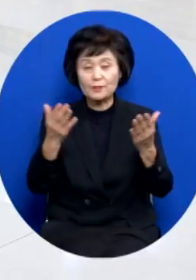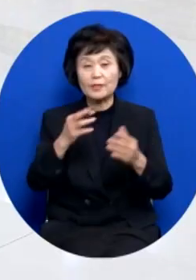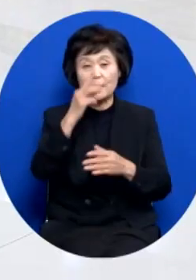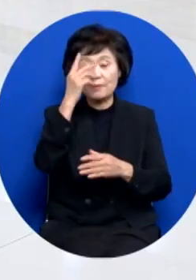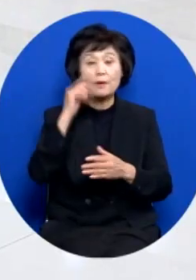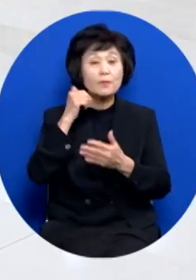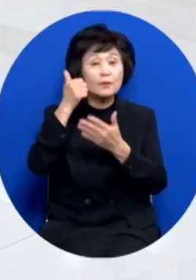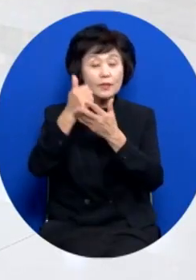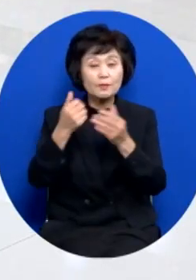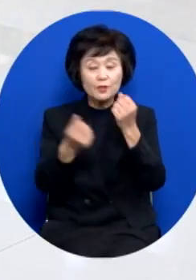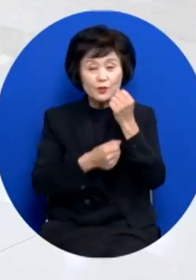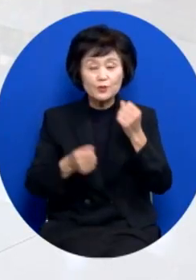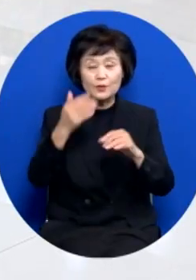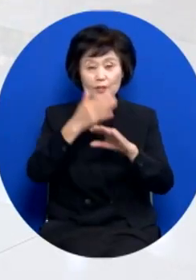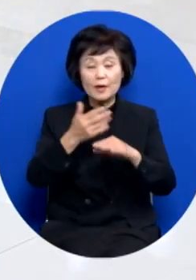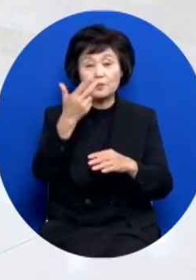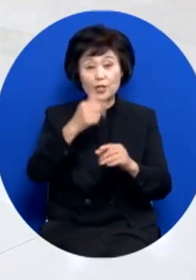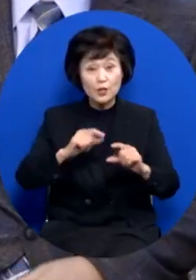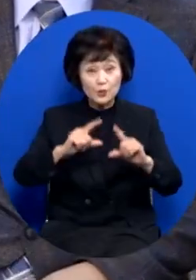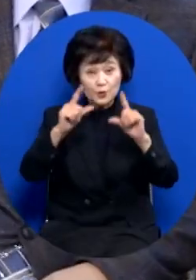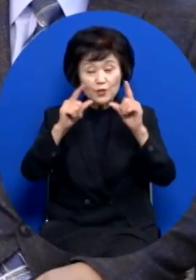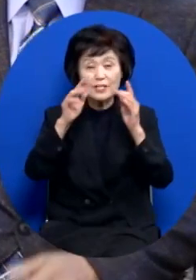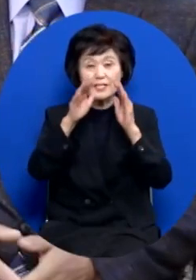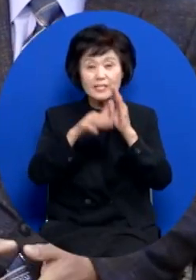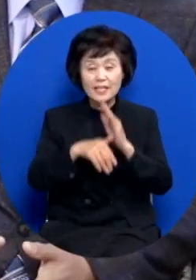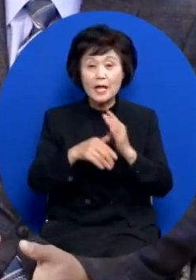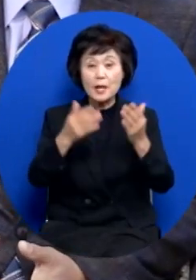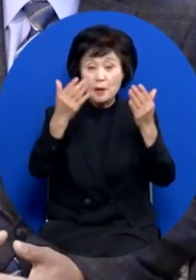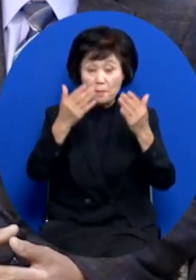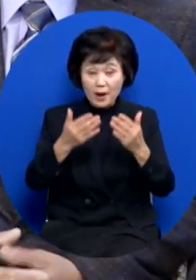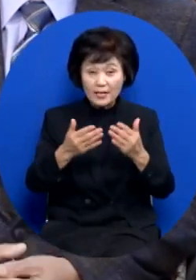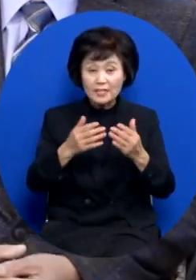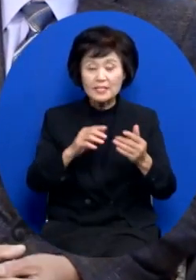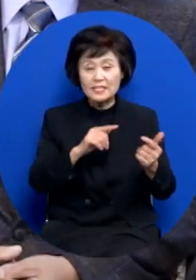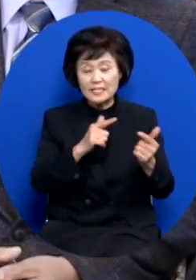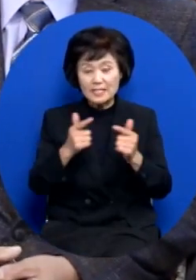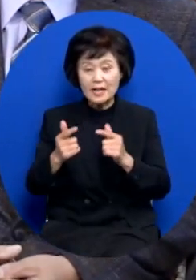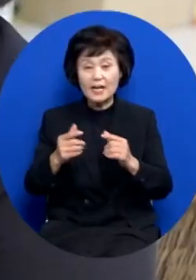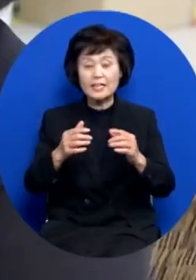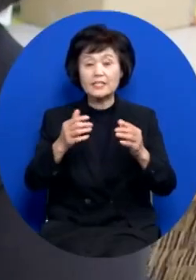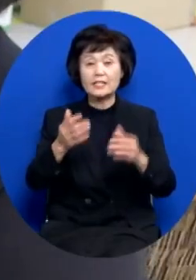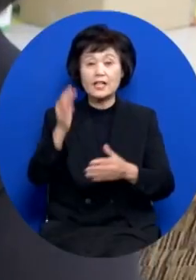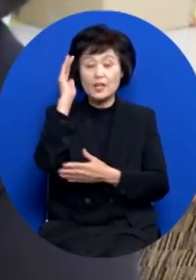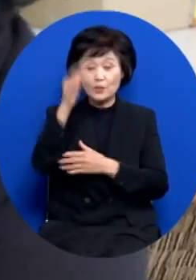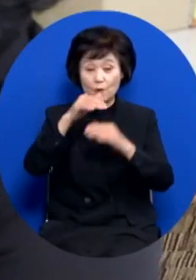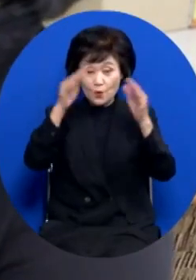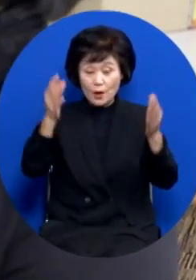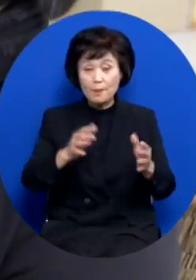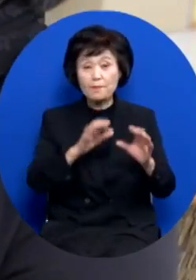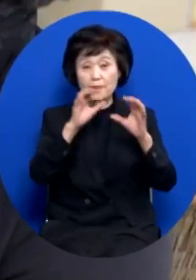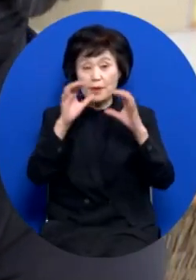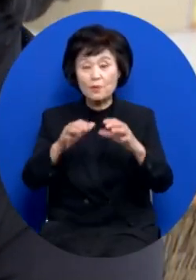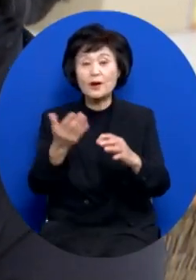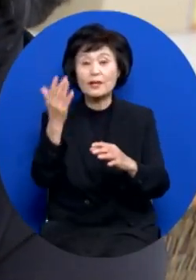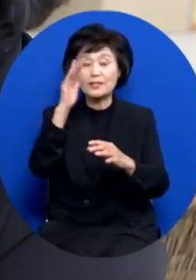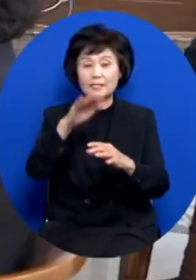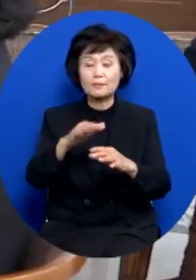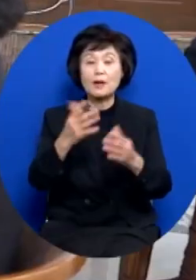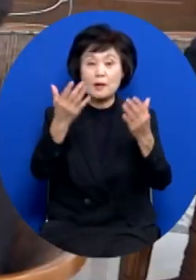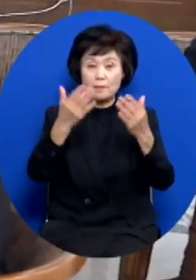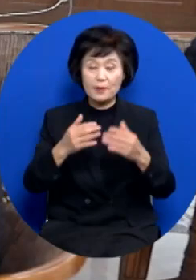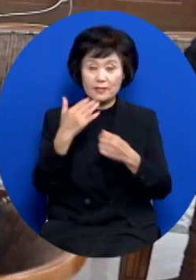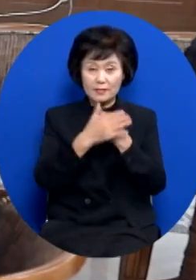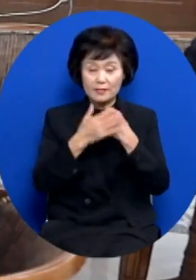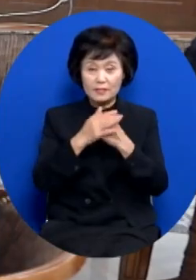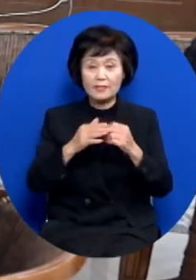목사는 추수감사주일이면 받은 은혜를 강단 앞에 놓아 기쁨을 누렸지만 그 기쁨을 이웃과도 나누자는데 성도들의 뜻이